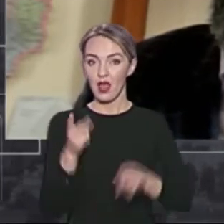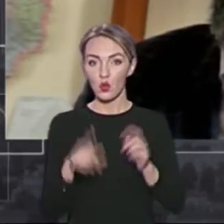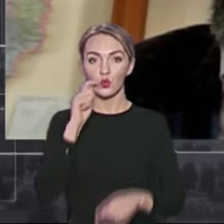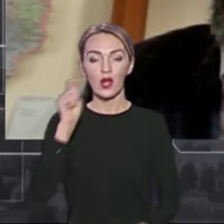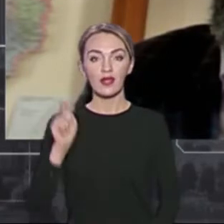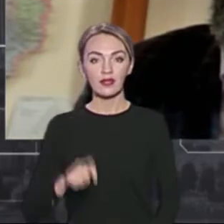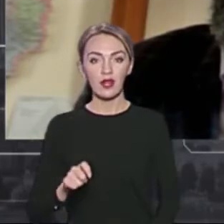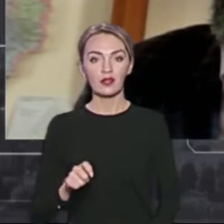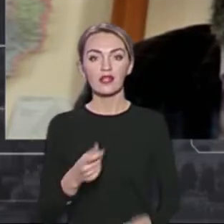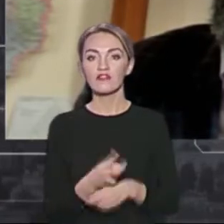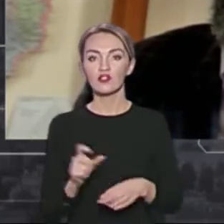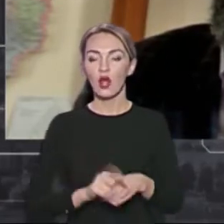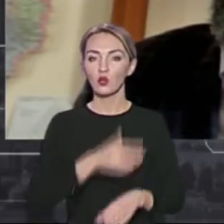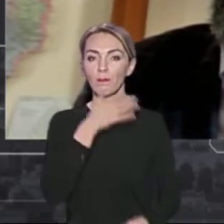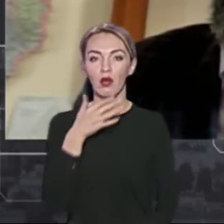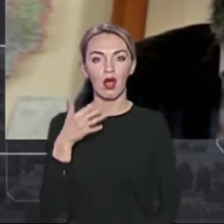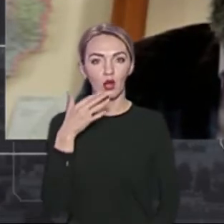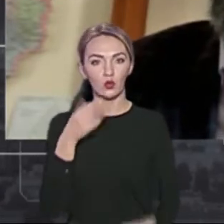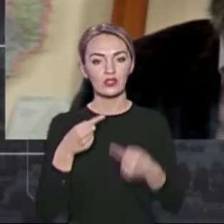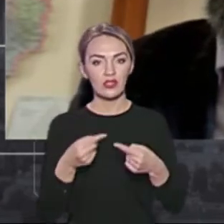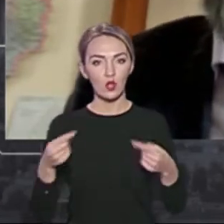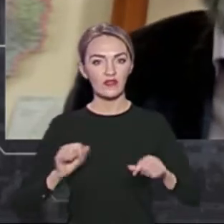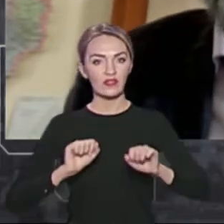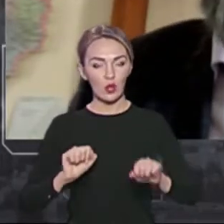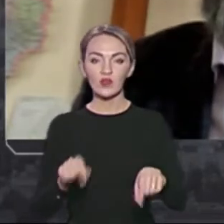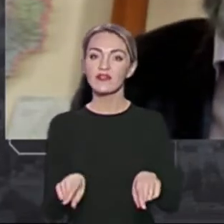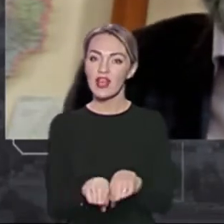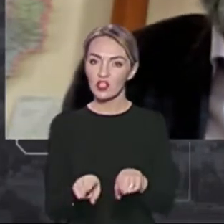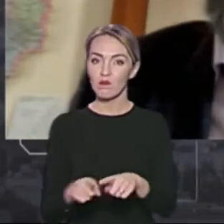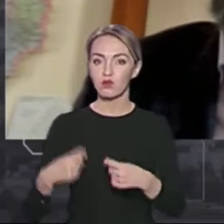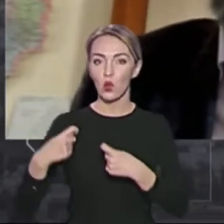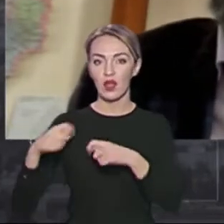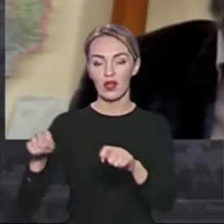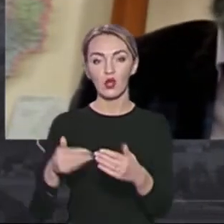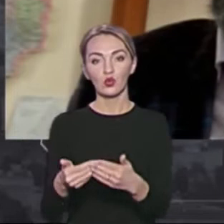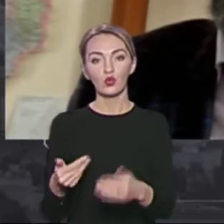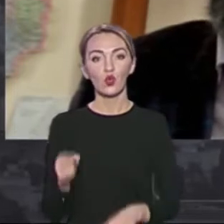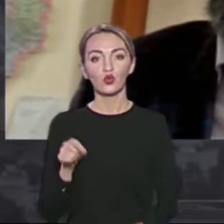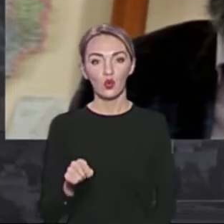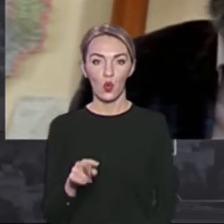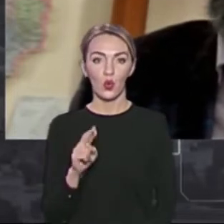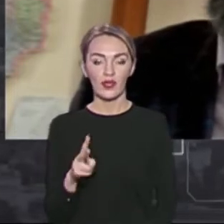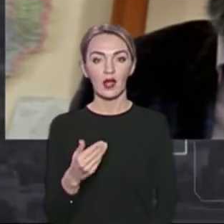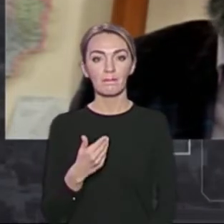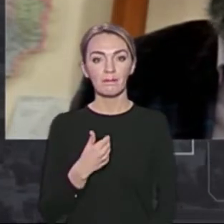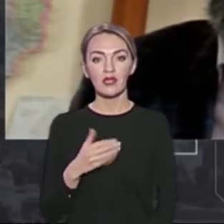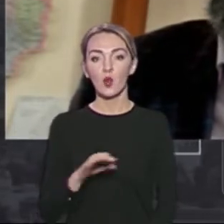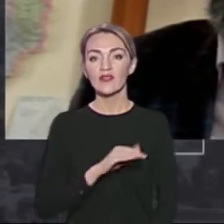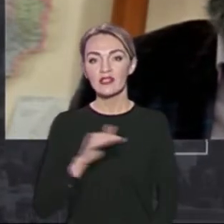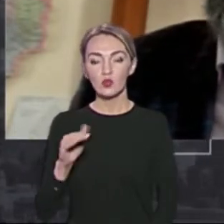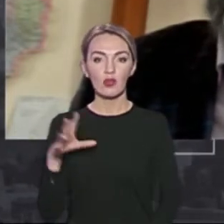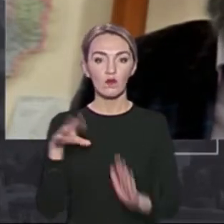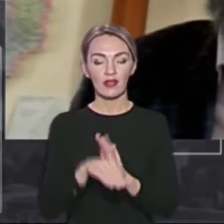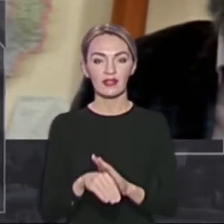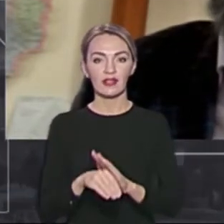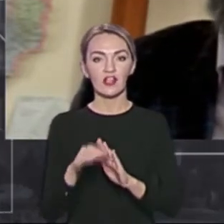Україна надзвичайно багато засобів захисту все ж таки продала до того, як ми офіційно запровадили цей режим надзвичайної